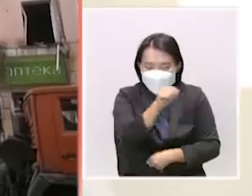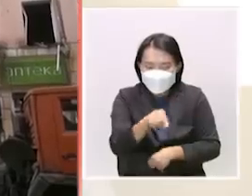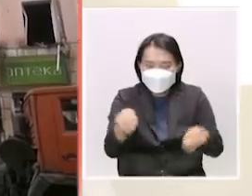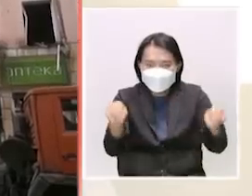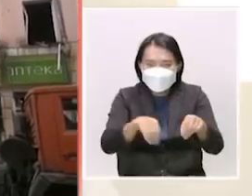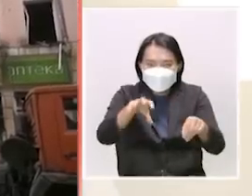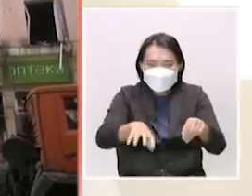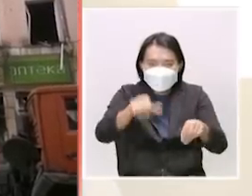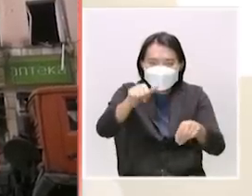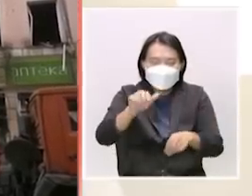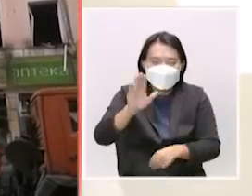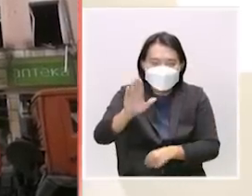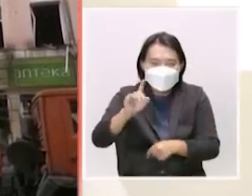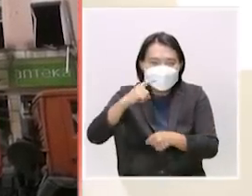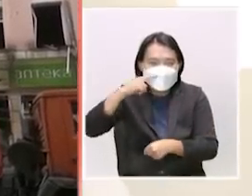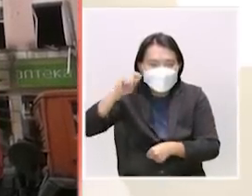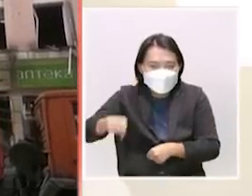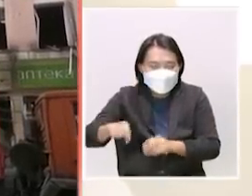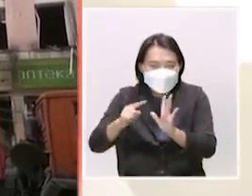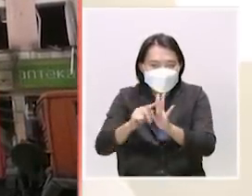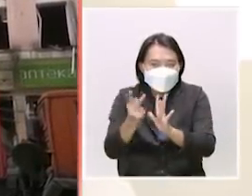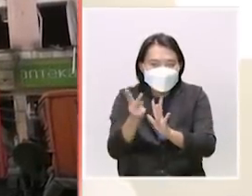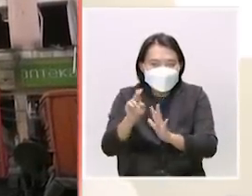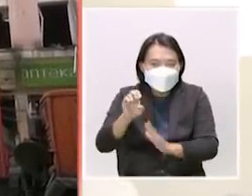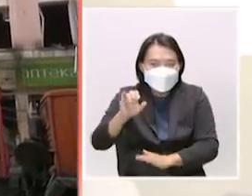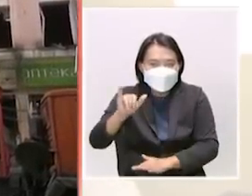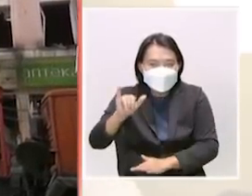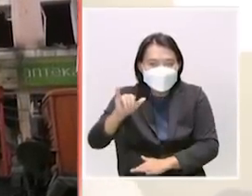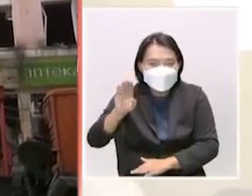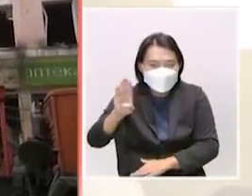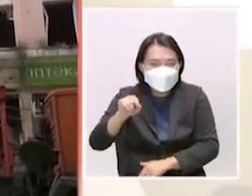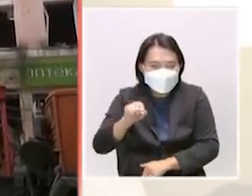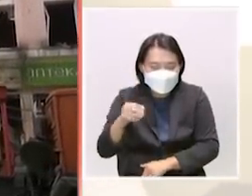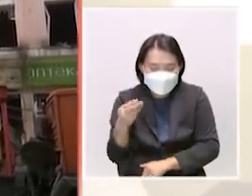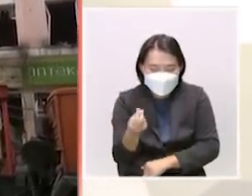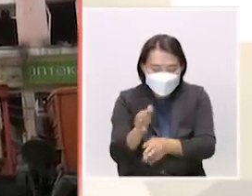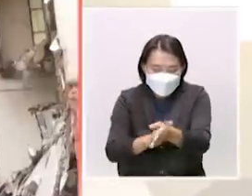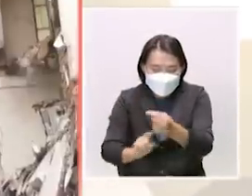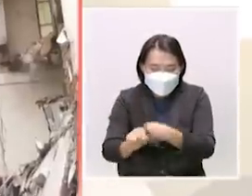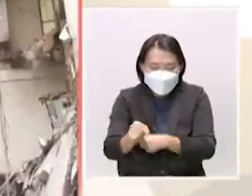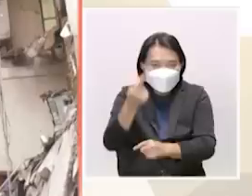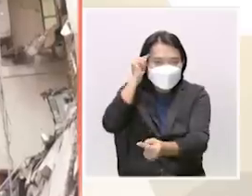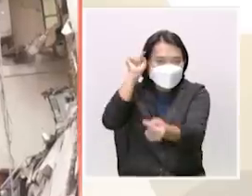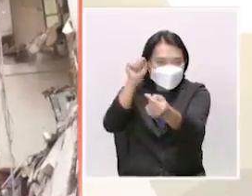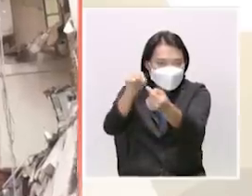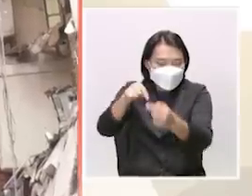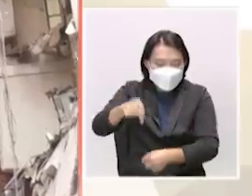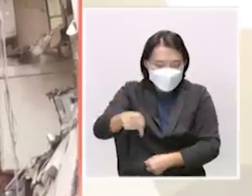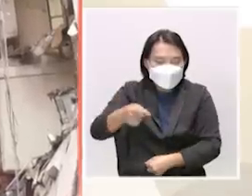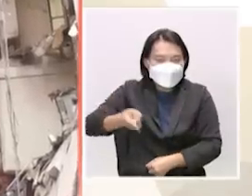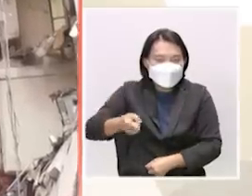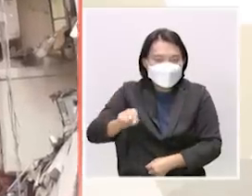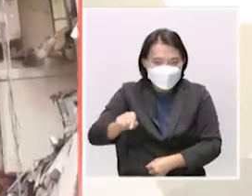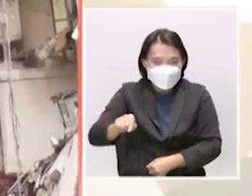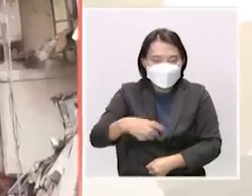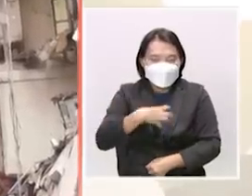ลวงกรงเคียฟได้เร็ว ได้ช้าได้มากได้น้อยคือเป้าหมายเขาอยู่อยเดิม คือ